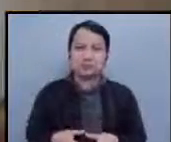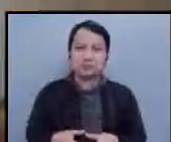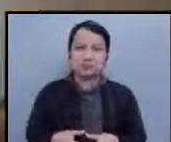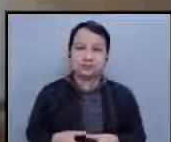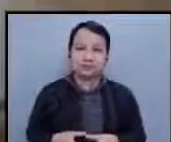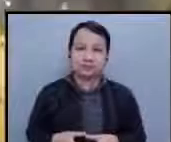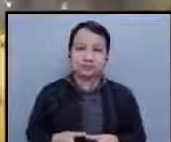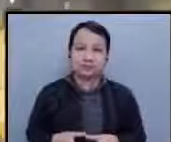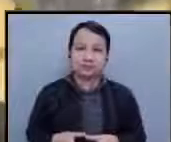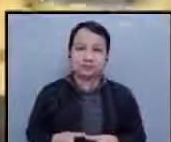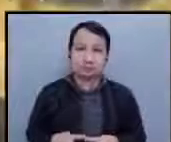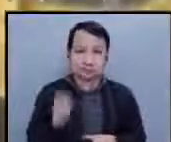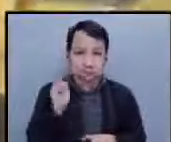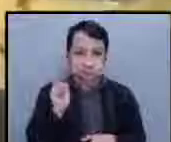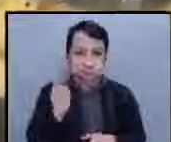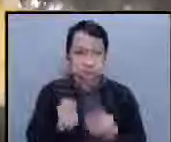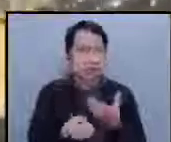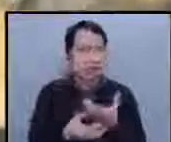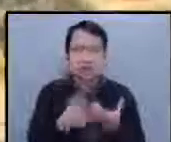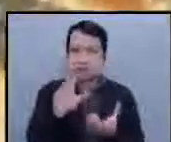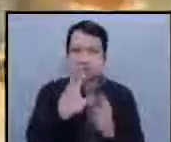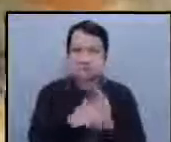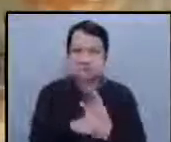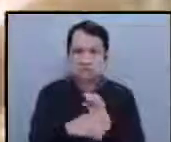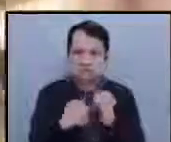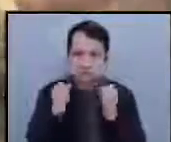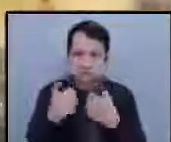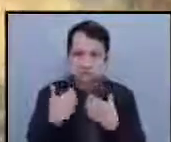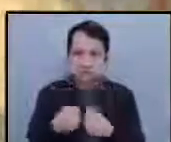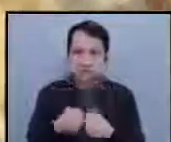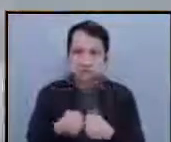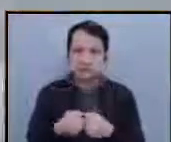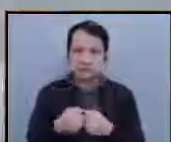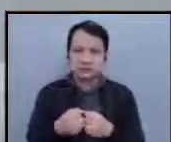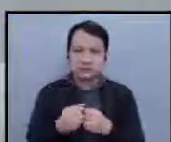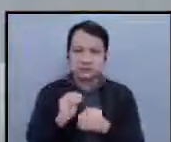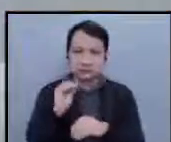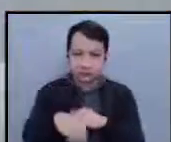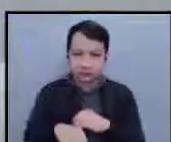Ito, mabilis na lang to, mga 3 minutes kasi ayaw nga natin ma-overcook yung ating